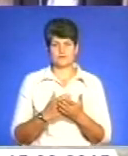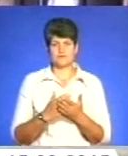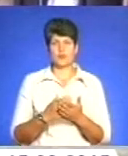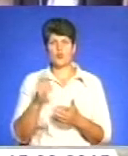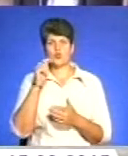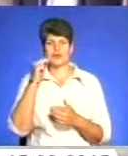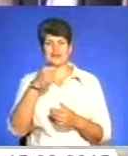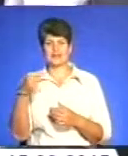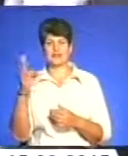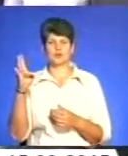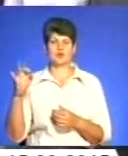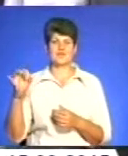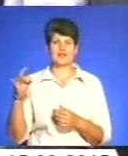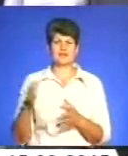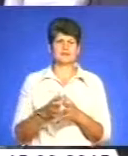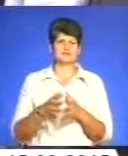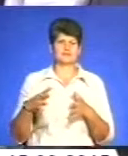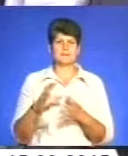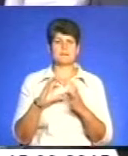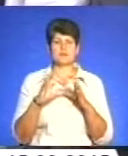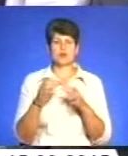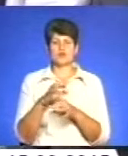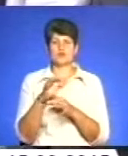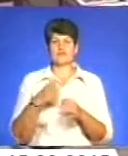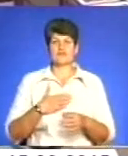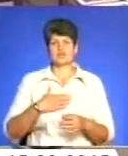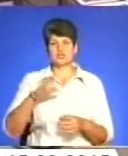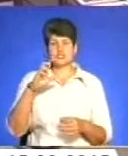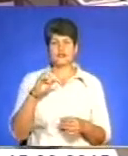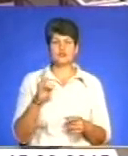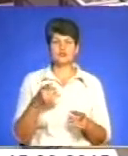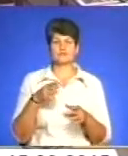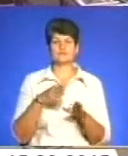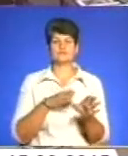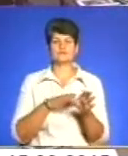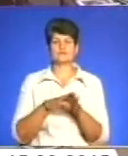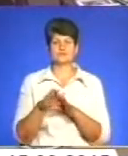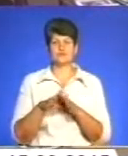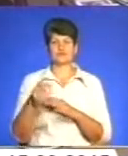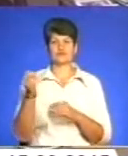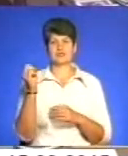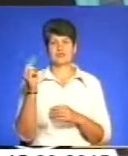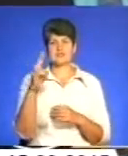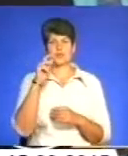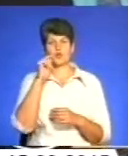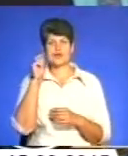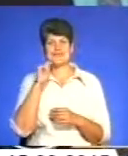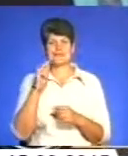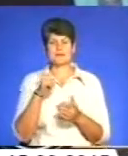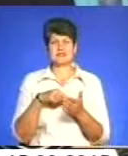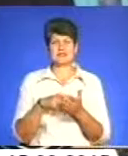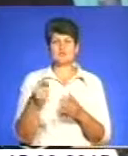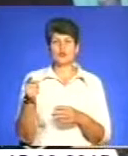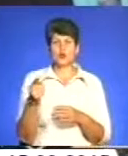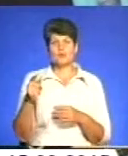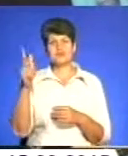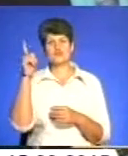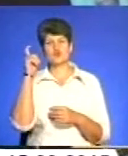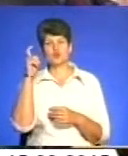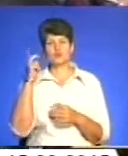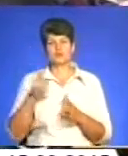«Україна-Норвегія» – наймасштабніший міжнародний проект в нашій державі, що реалізується у 12 українських містах. У Тернополі та Чорткові